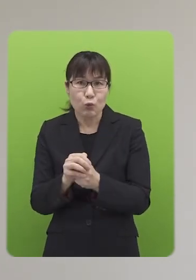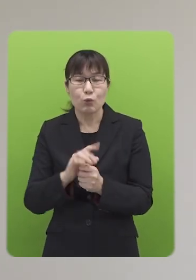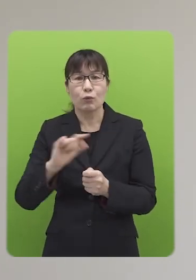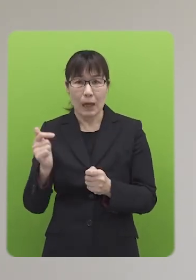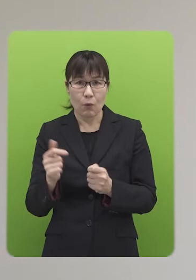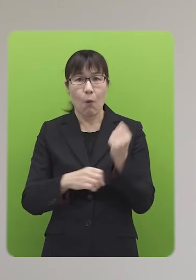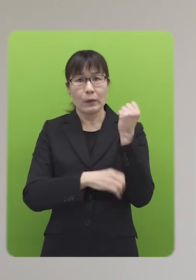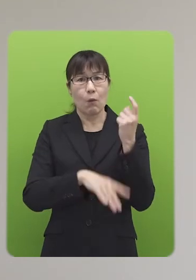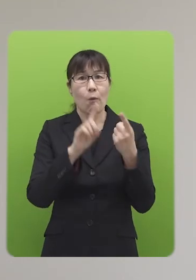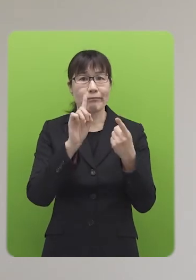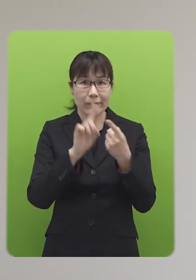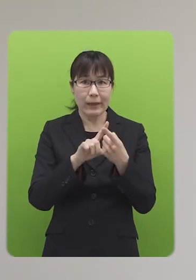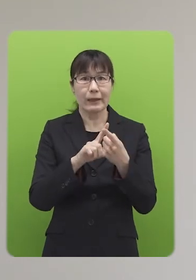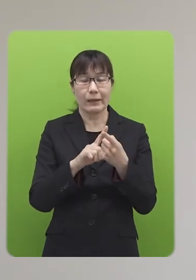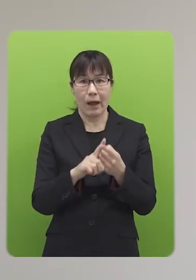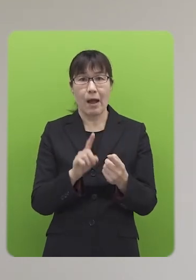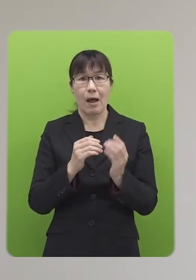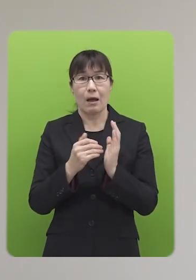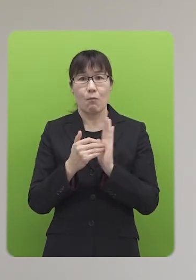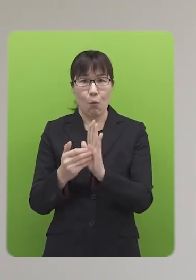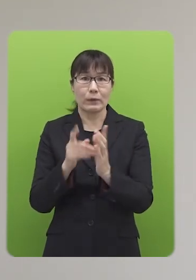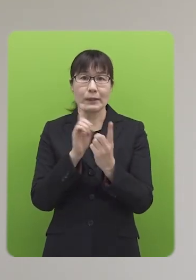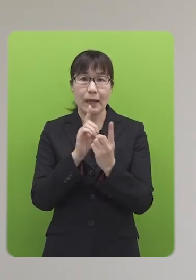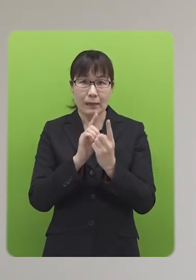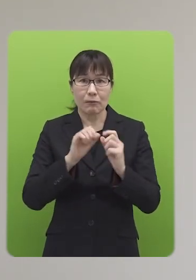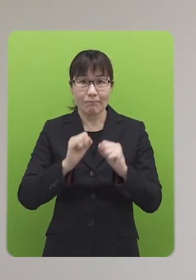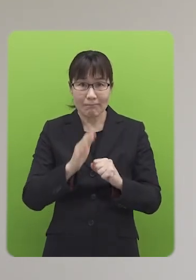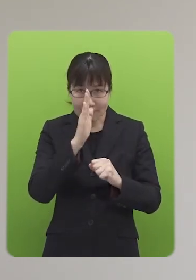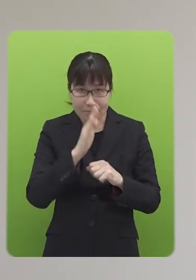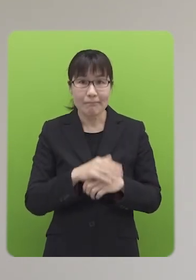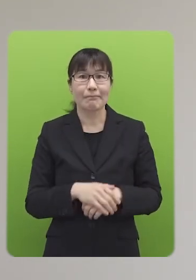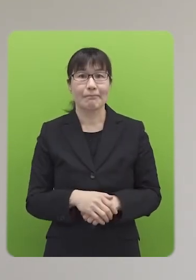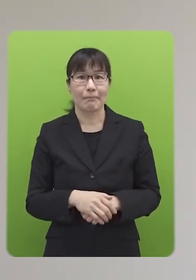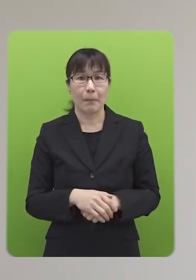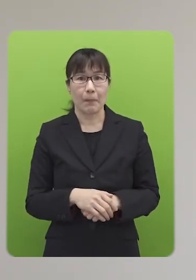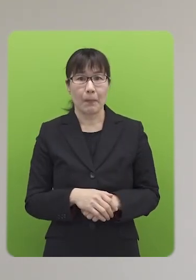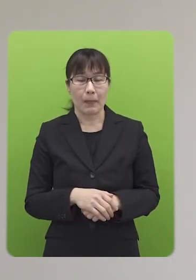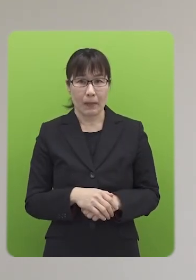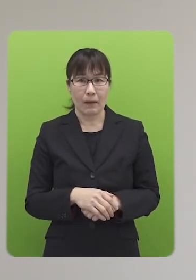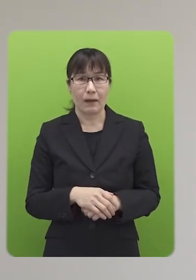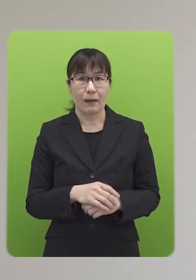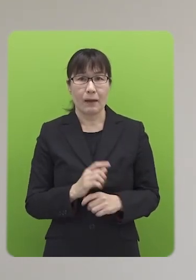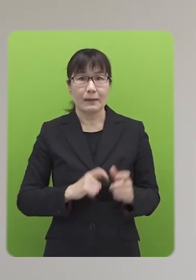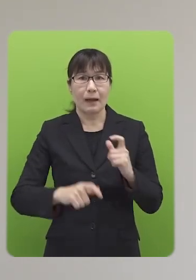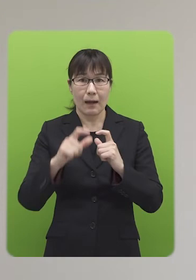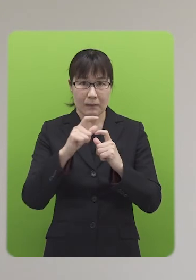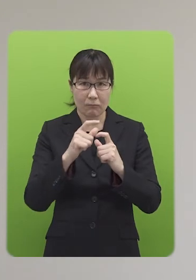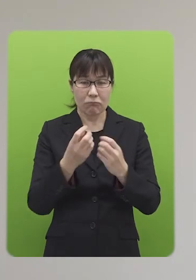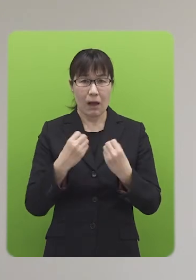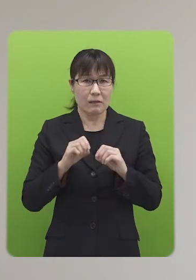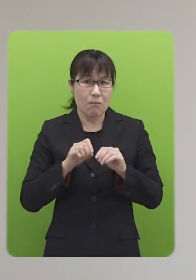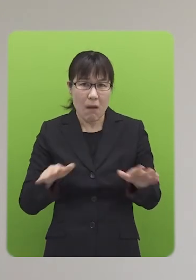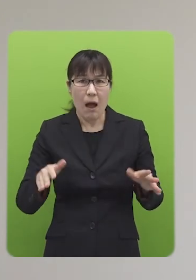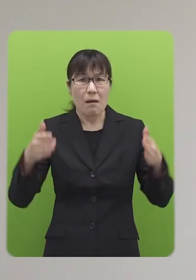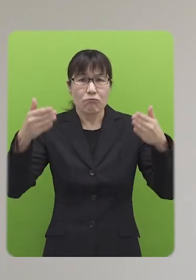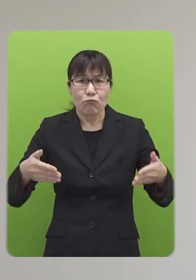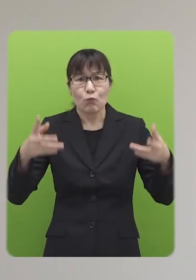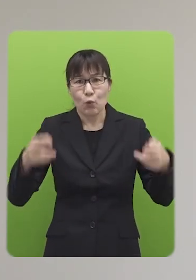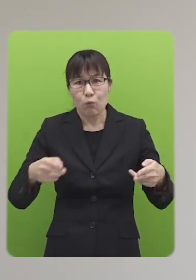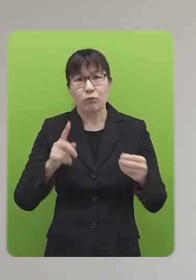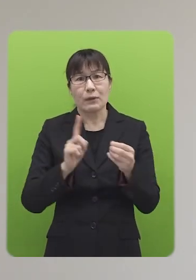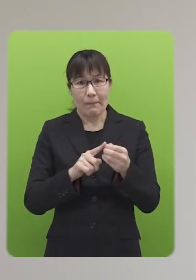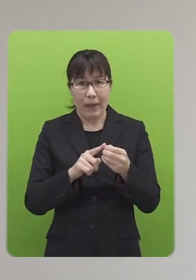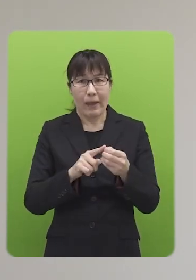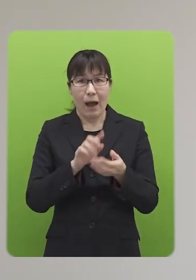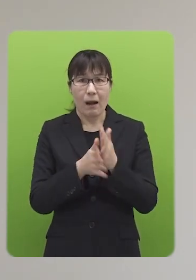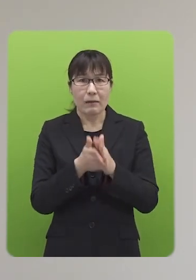対策を徹底してください。これ以上の感染拡大を食い止めるため、今一度一人